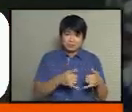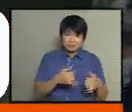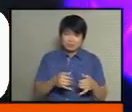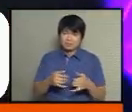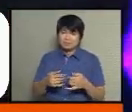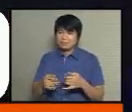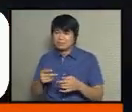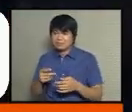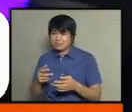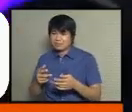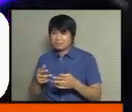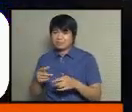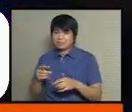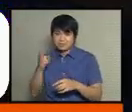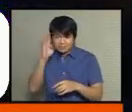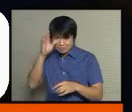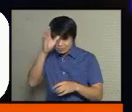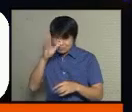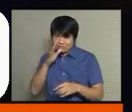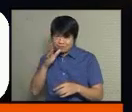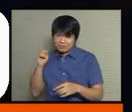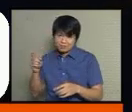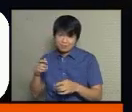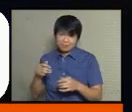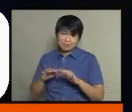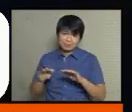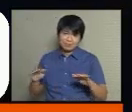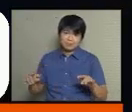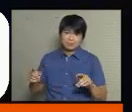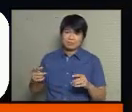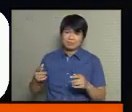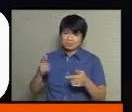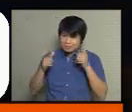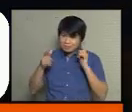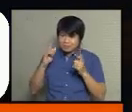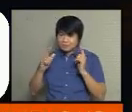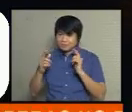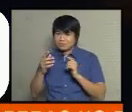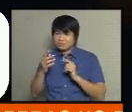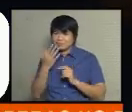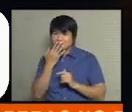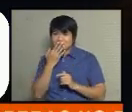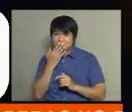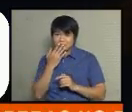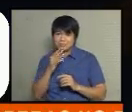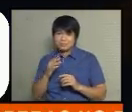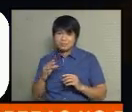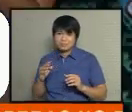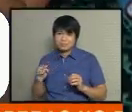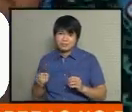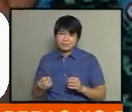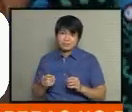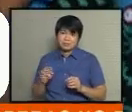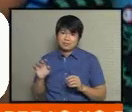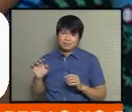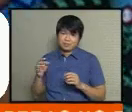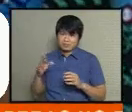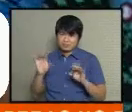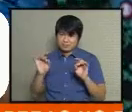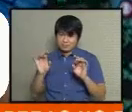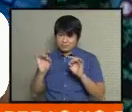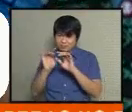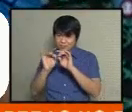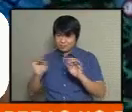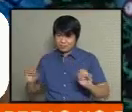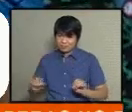magulang. Pero ang pinakapatok na atraksyon sa Luneta, ang makulay na dancing fountain and light show. Ang pamilya ni Aling